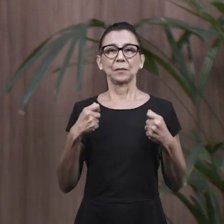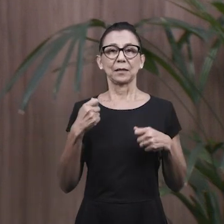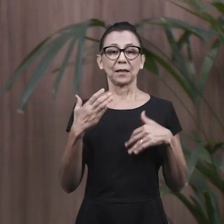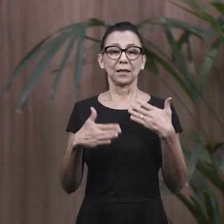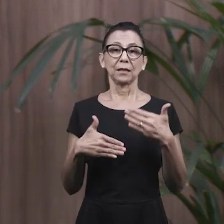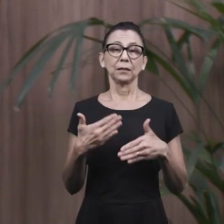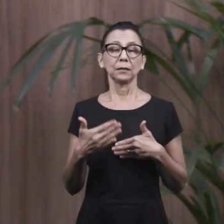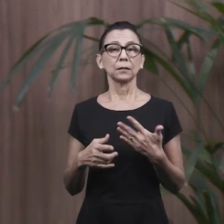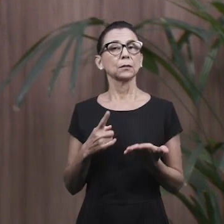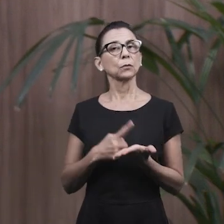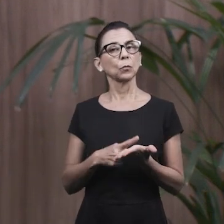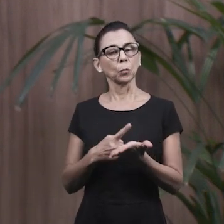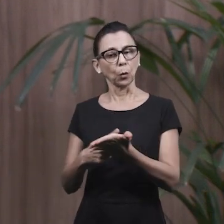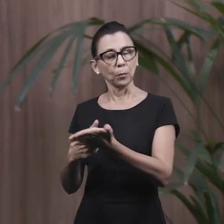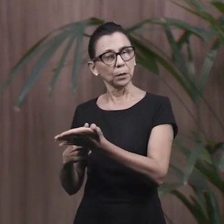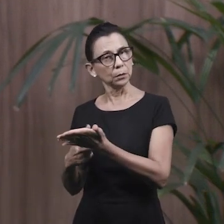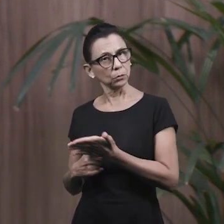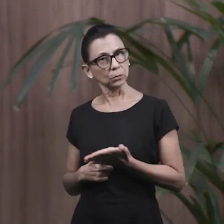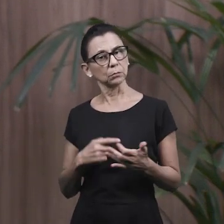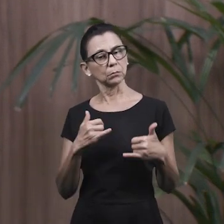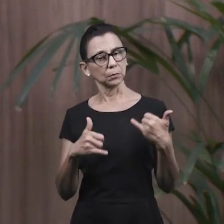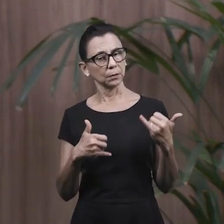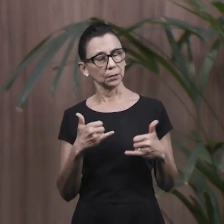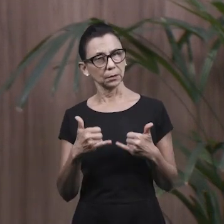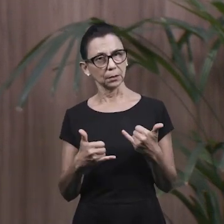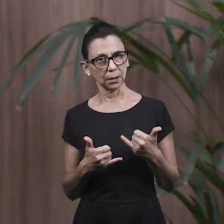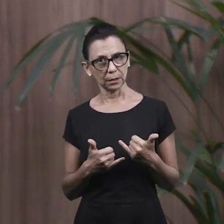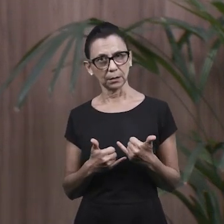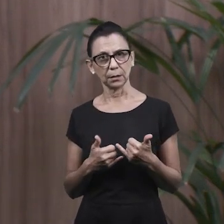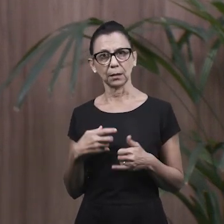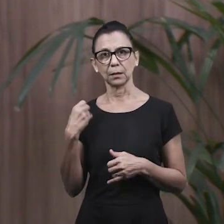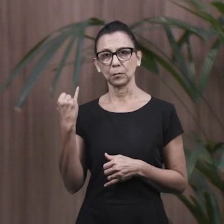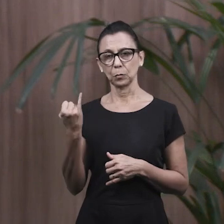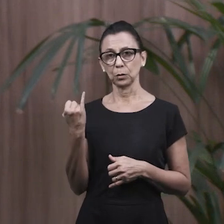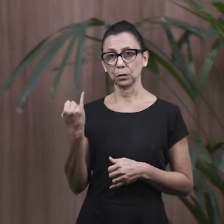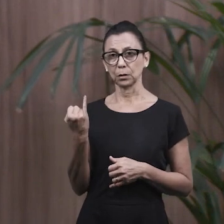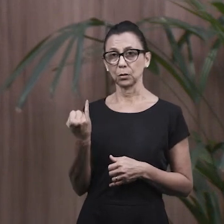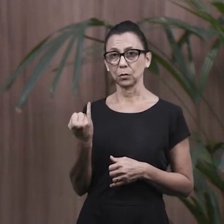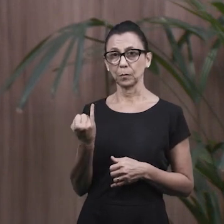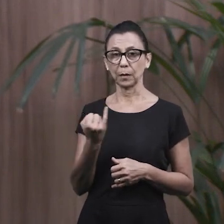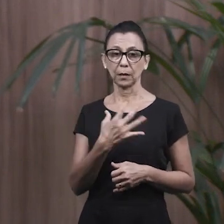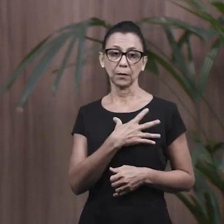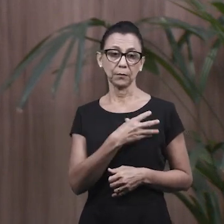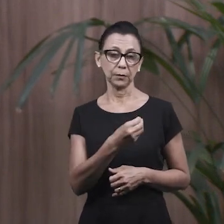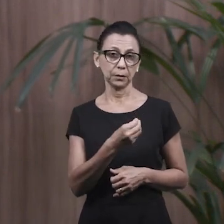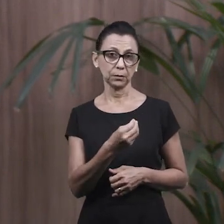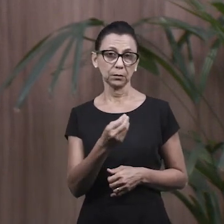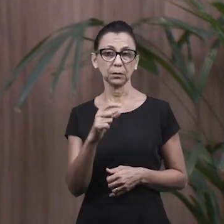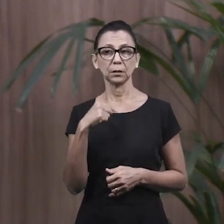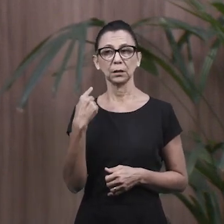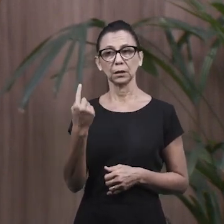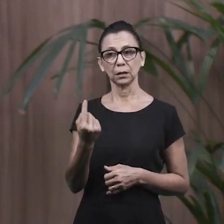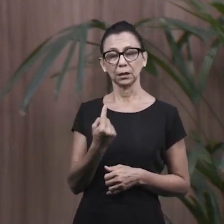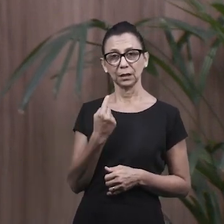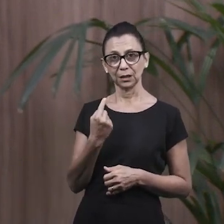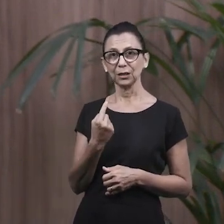et l'engagement avec ce que nous faisons. Il est important pour les enfants et pour nous. c'est de prendre soin de soi et de